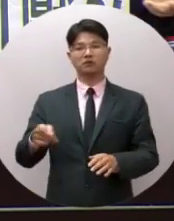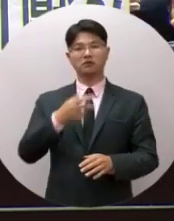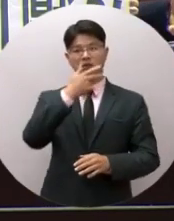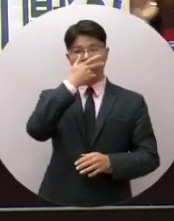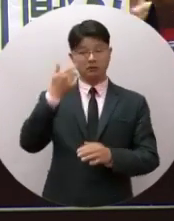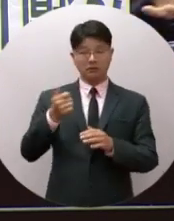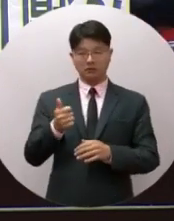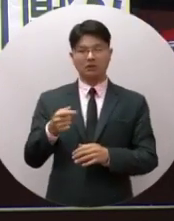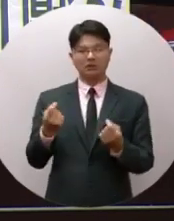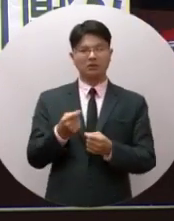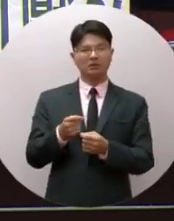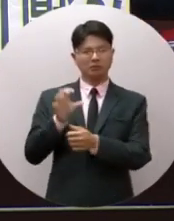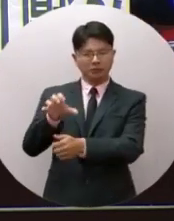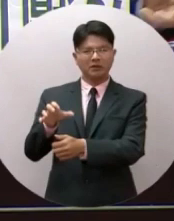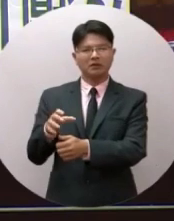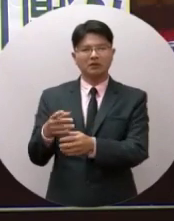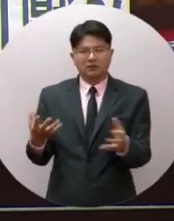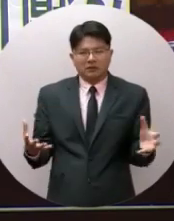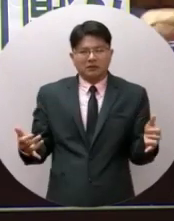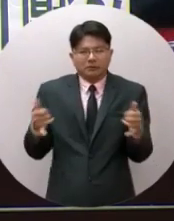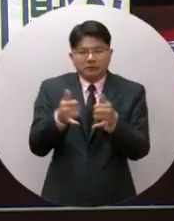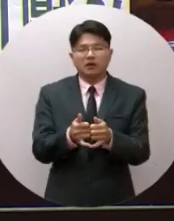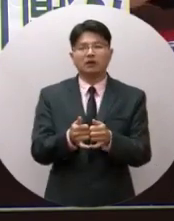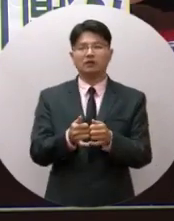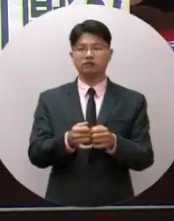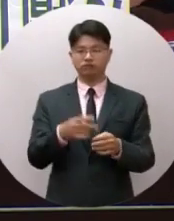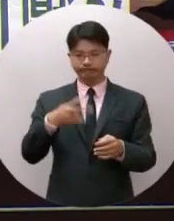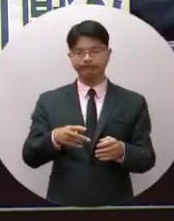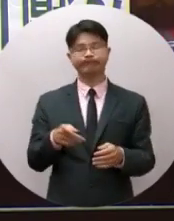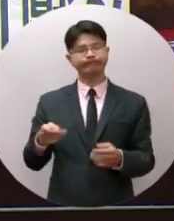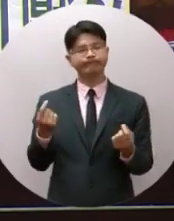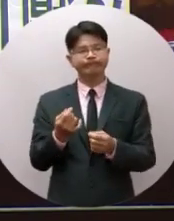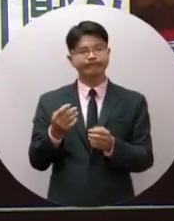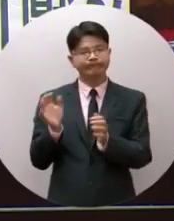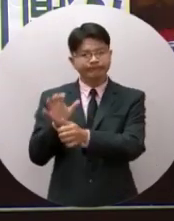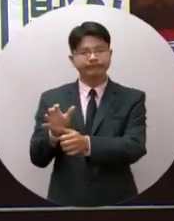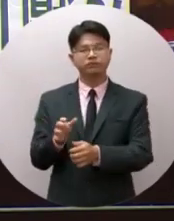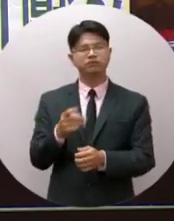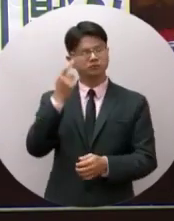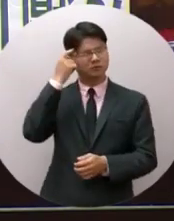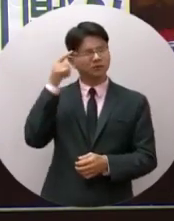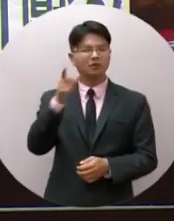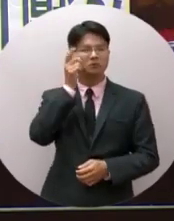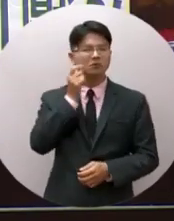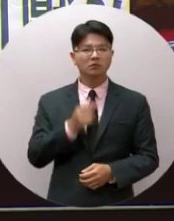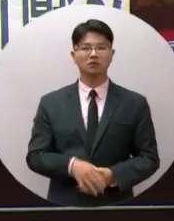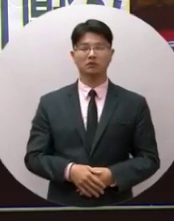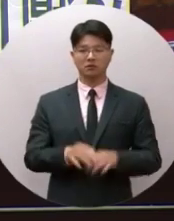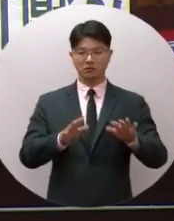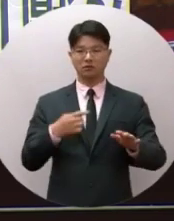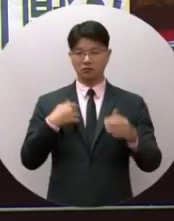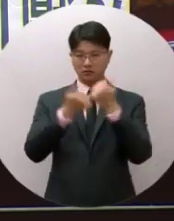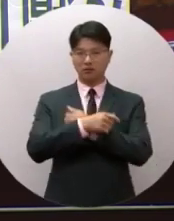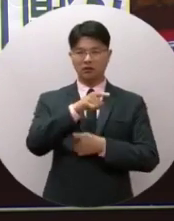了，被逼着被送坐堆了，你该拖去上花轿，好真可怜了。讲起来，啊，我